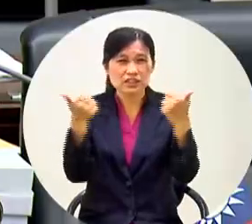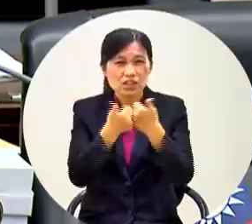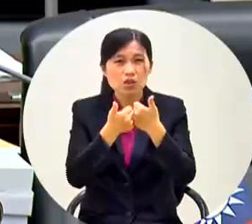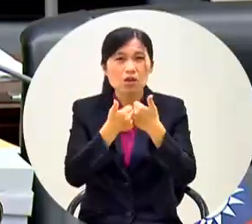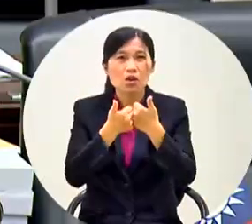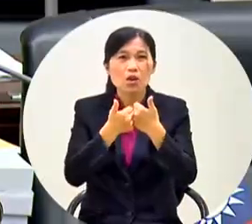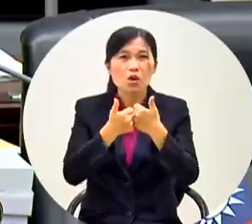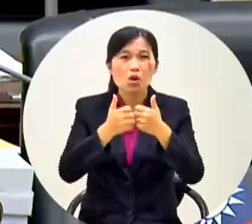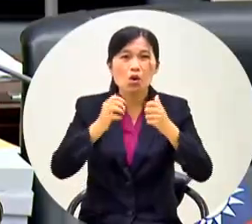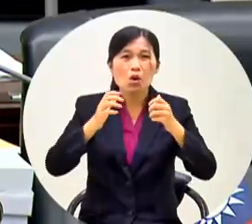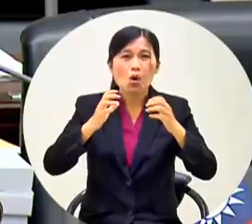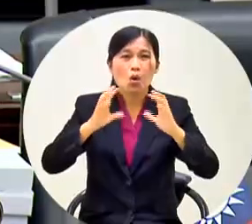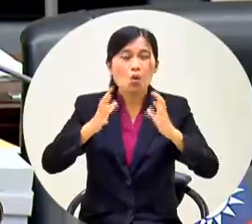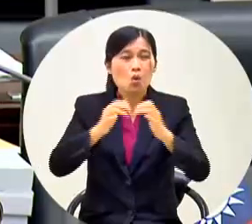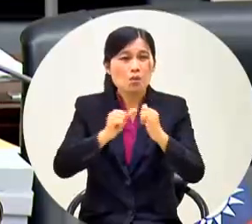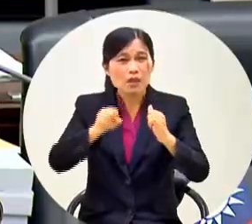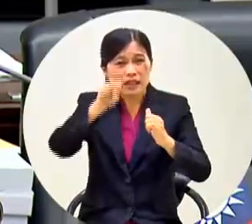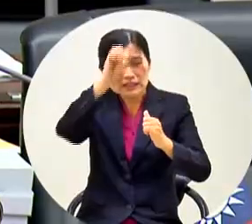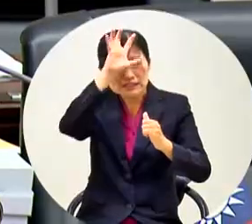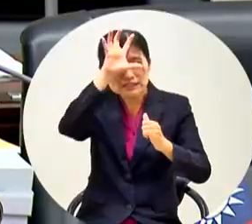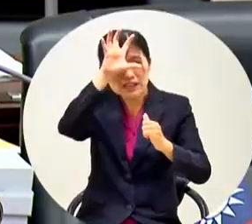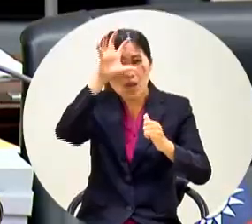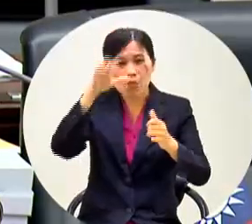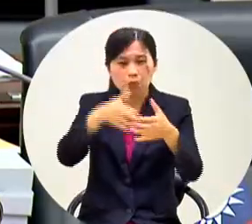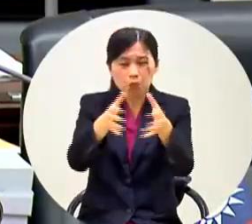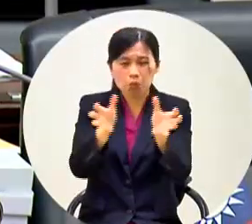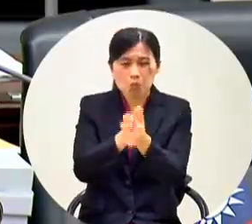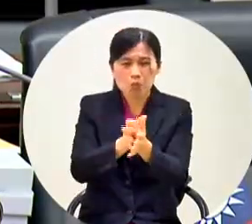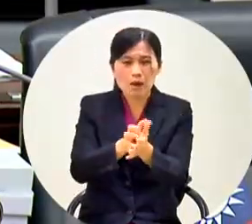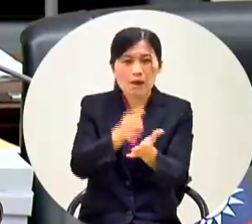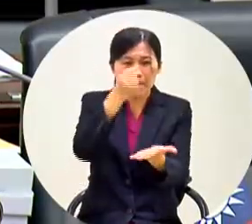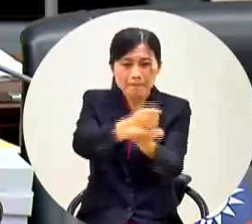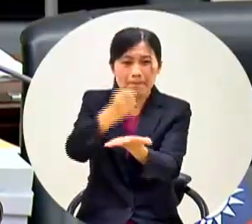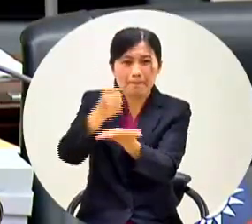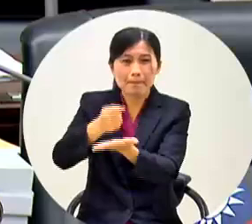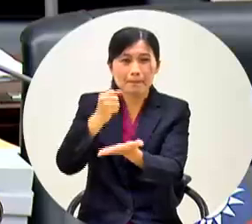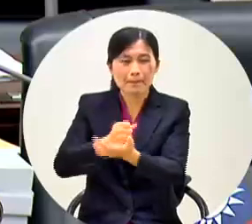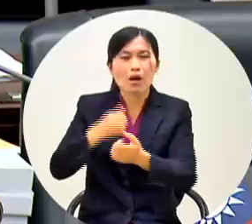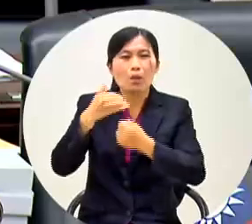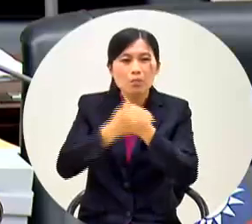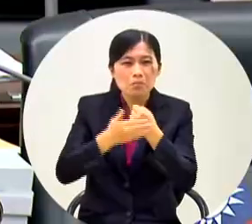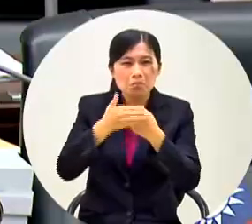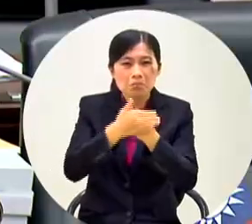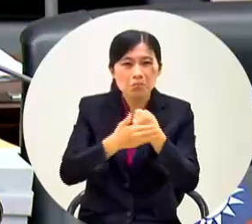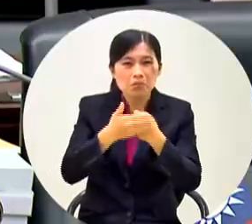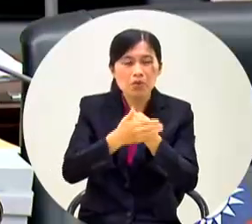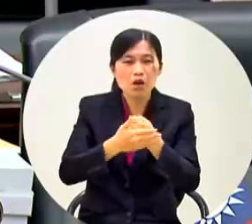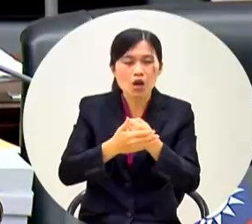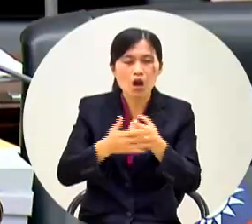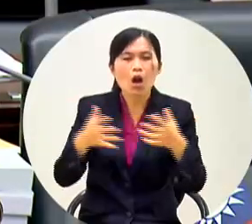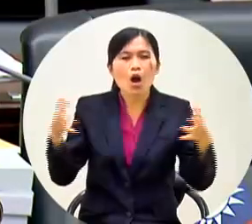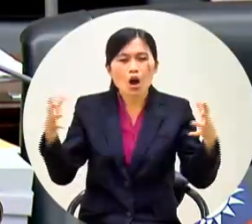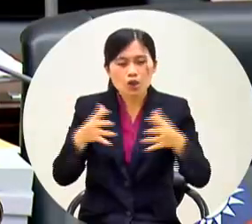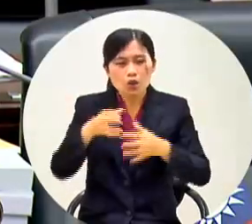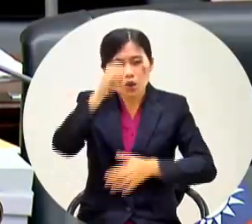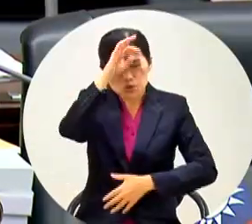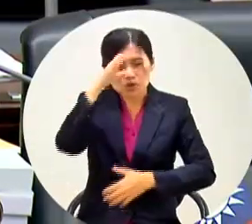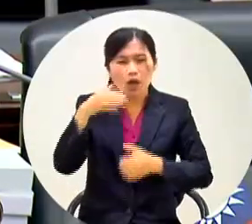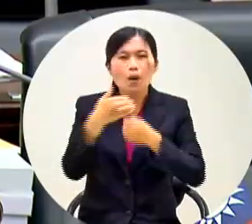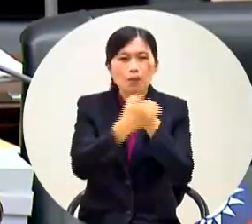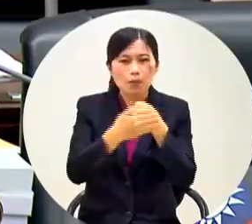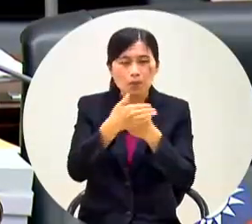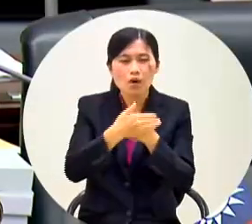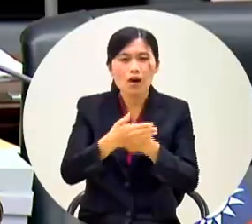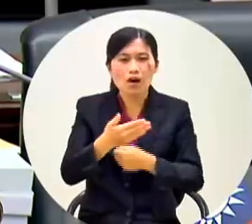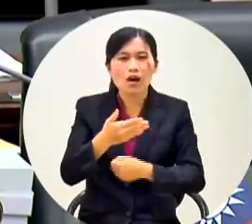韩市长。没错，同党护航我们都可以接受，港独嘛，你护航韩市